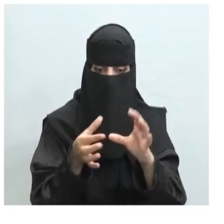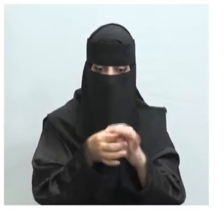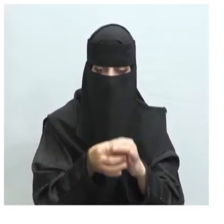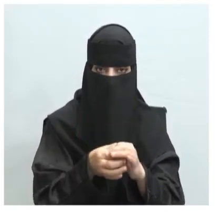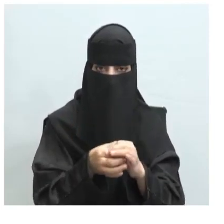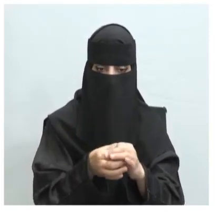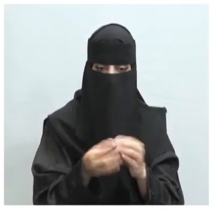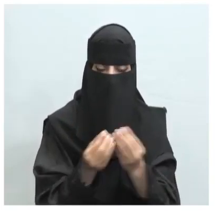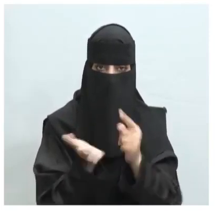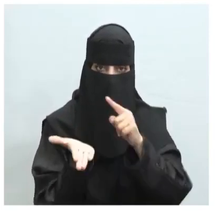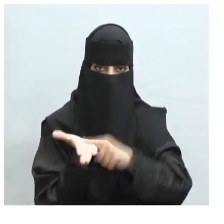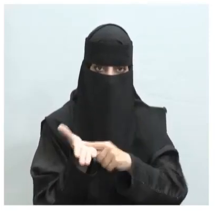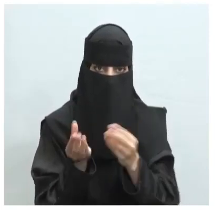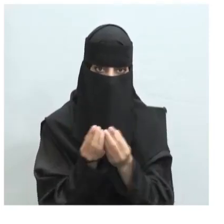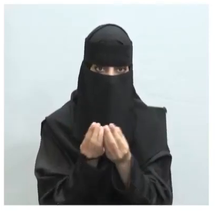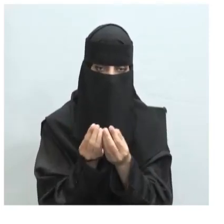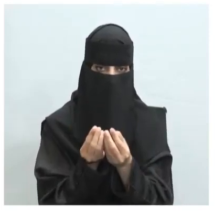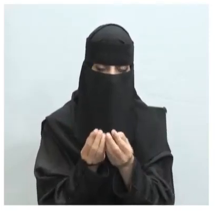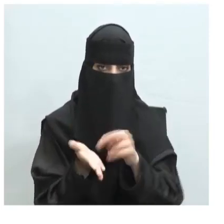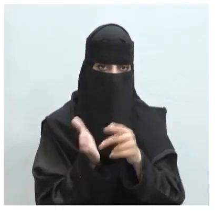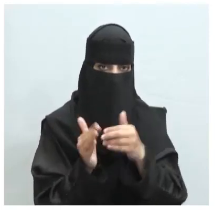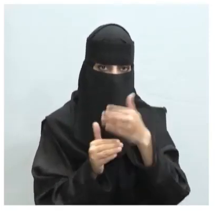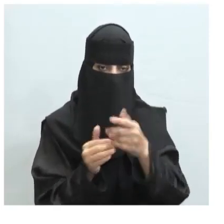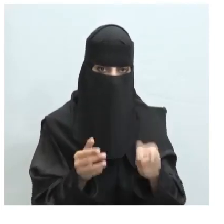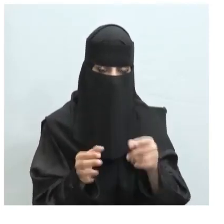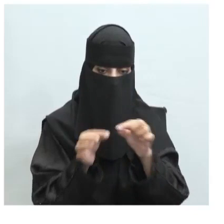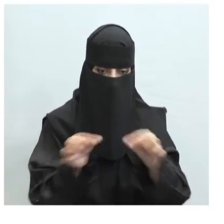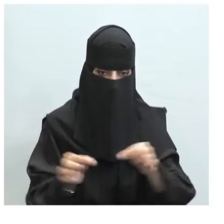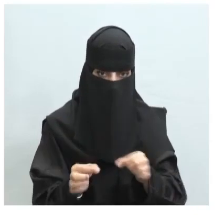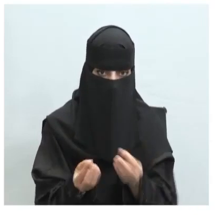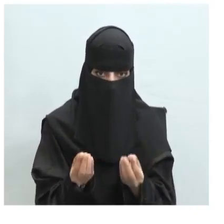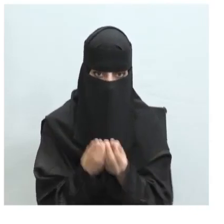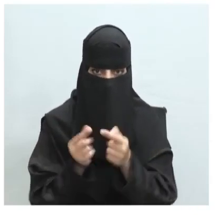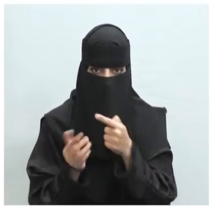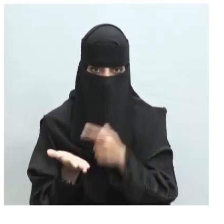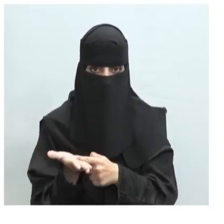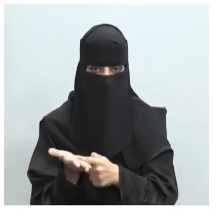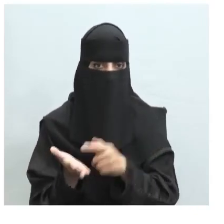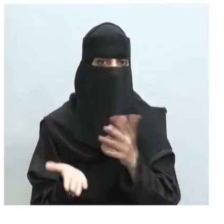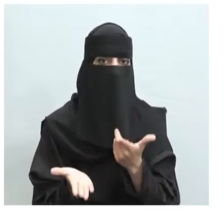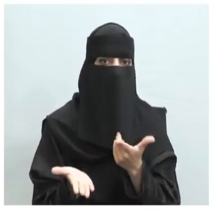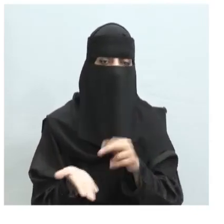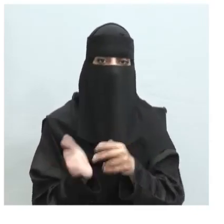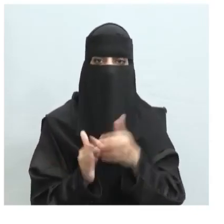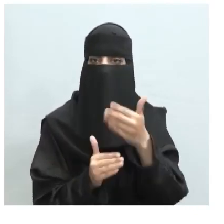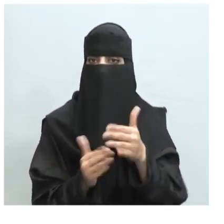بطرفي بطاريه ماذا يحدث عندما نقوم بتوصيل طرفي سلك بطرفي بطاريه